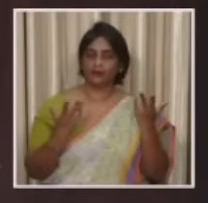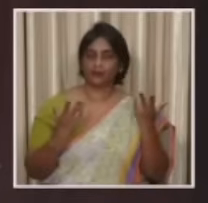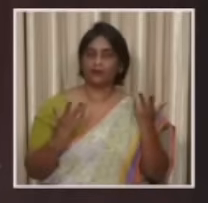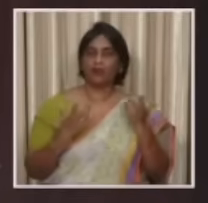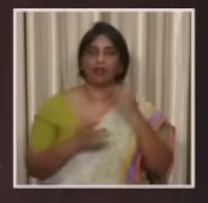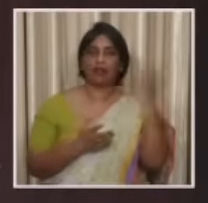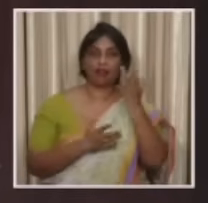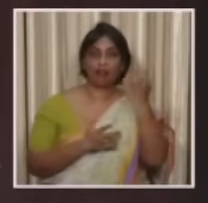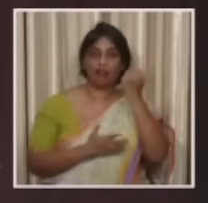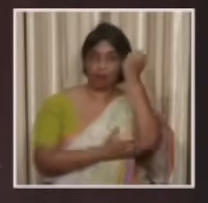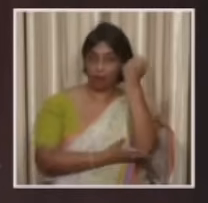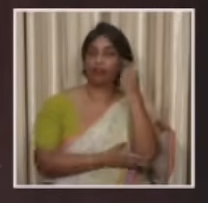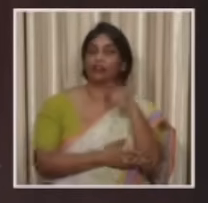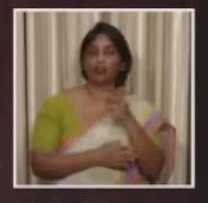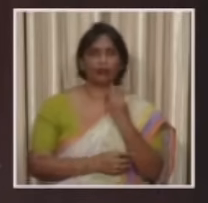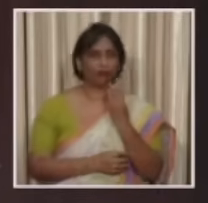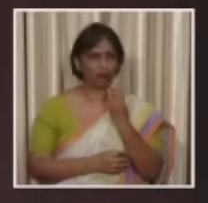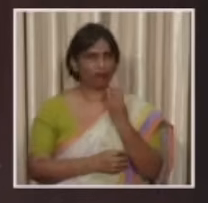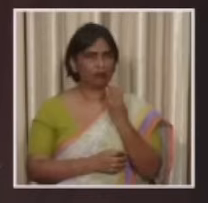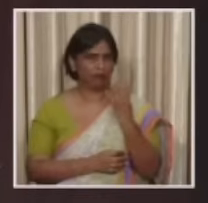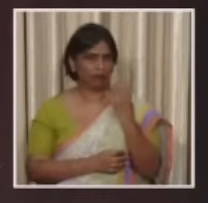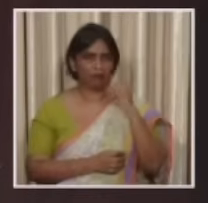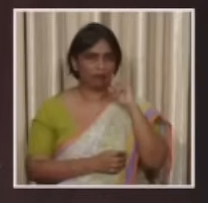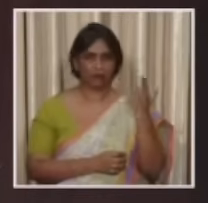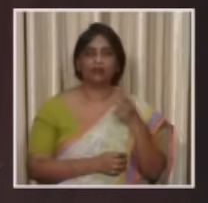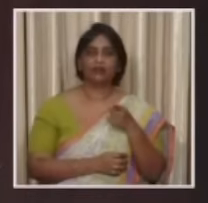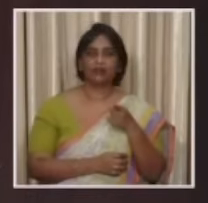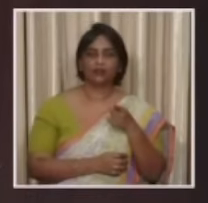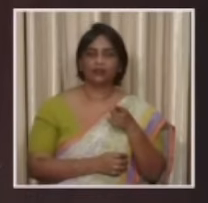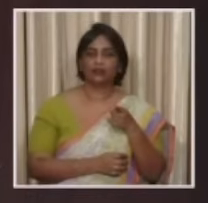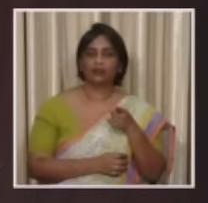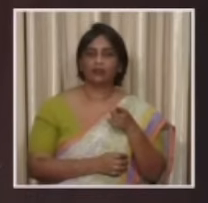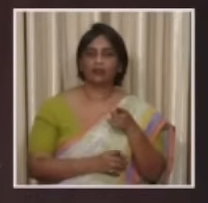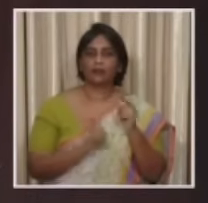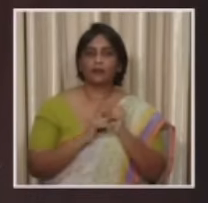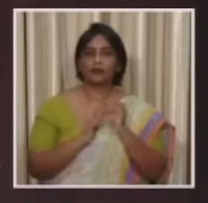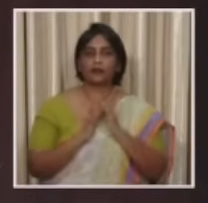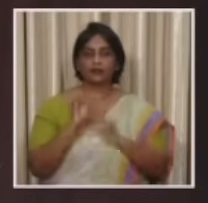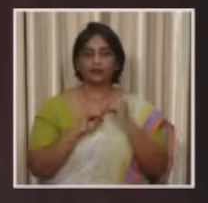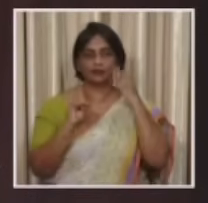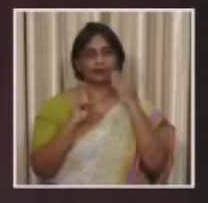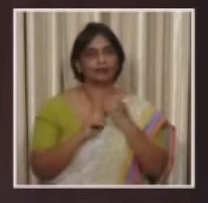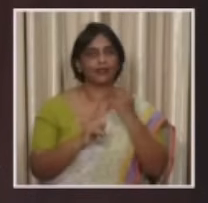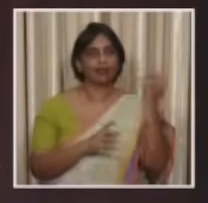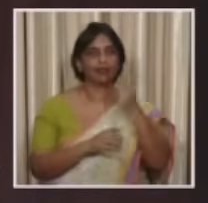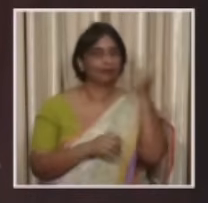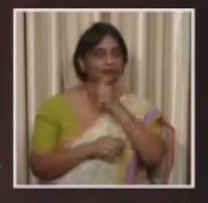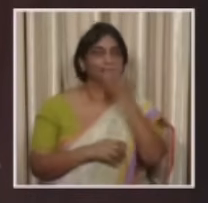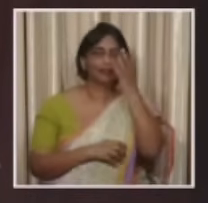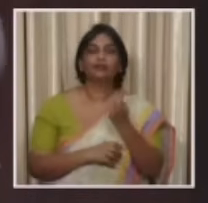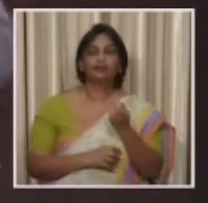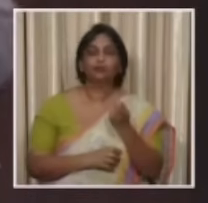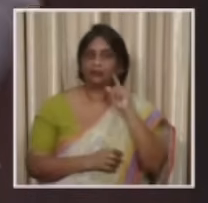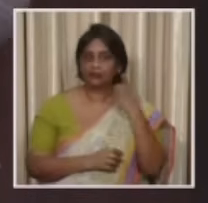ගල් බෝතලේ රුපියල් මන් දන්නේ 3000 4000 කියලා අපේ පැස්කල් මැතුමා කීයද ගල් බෝතලේ?